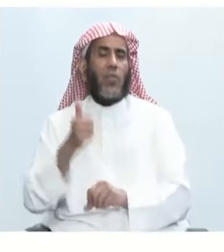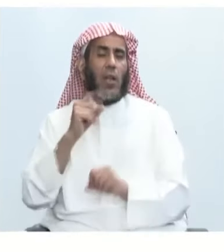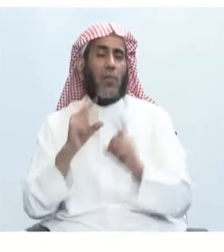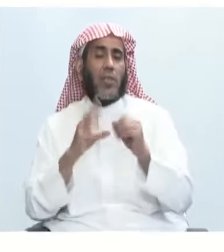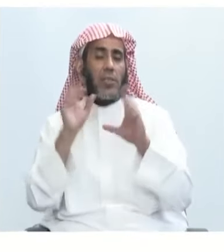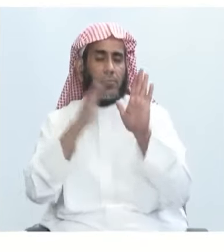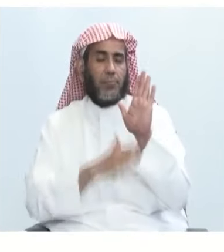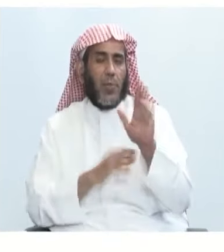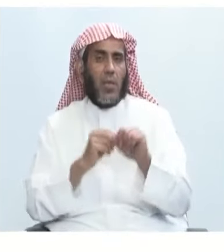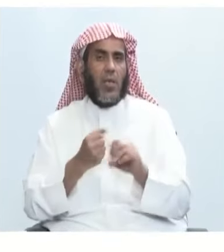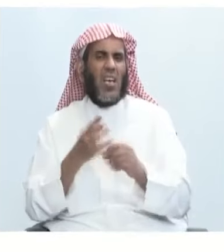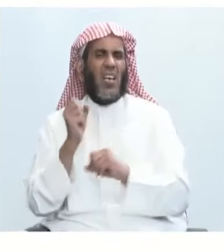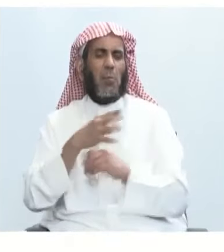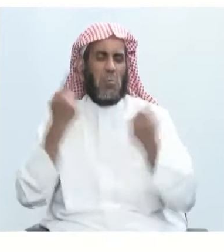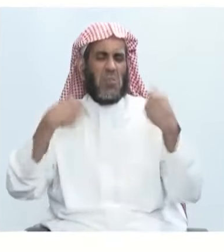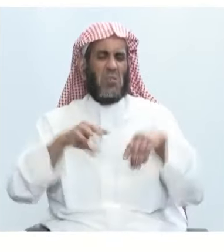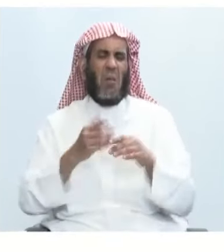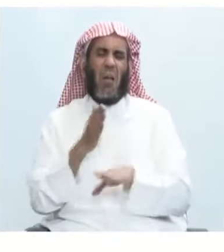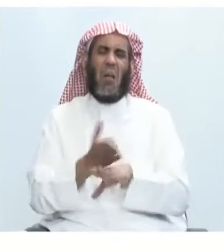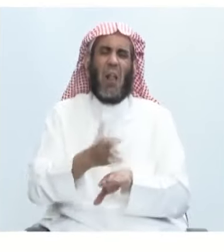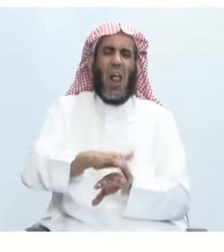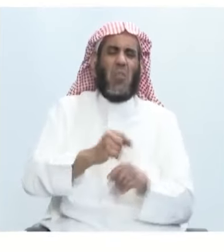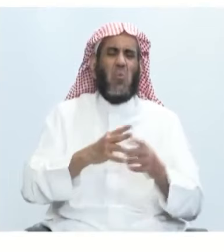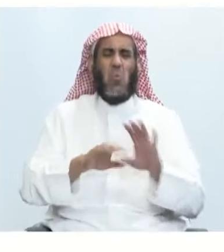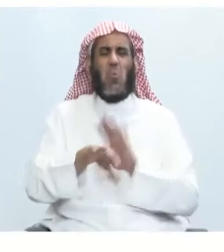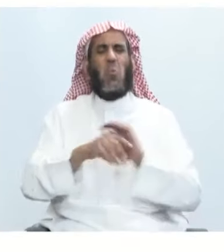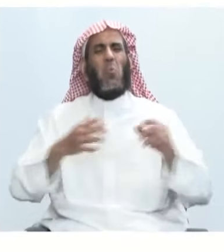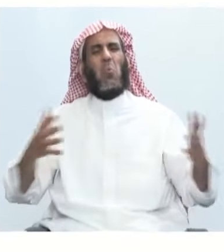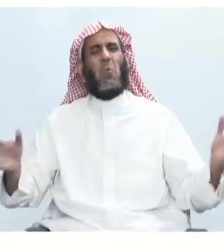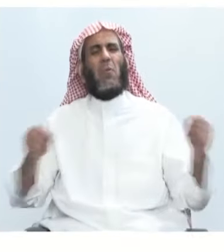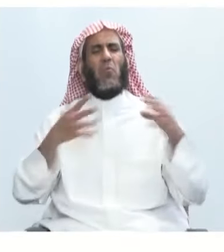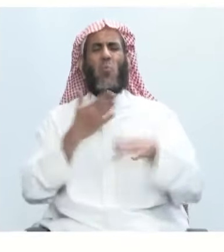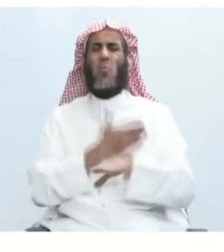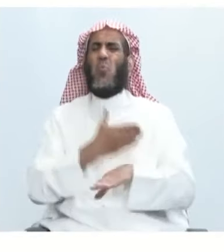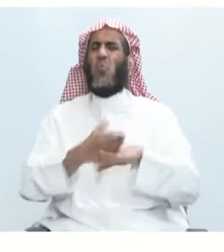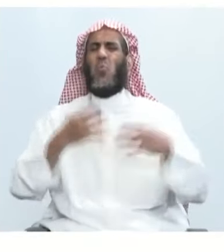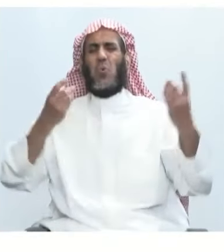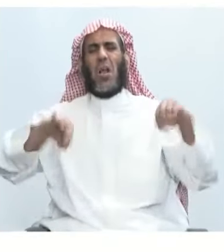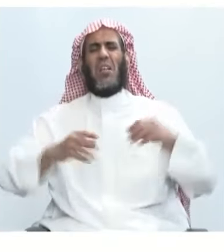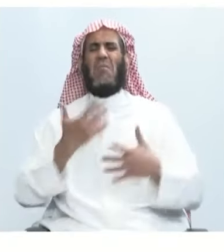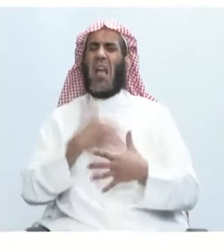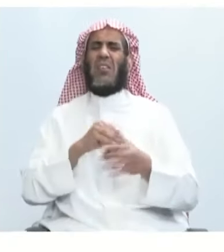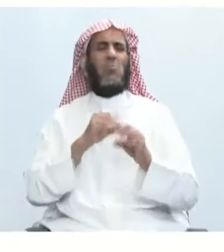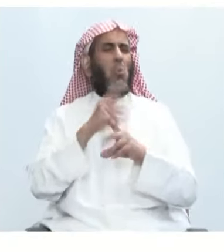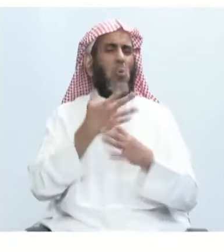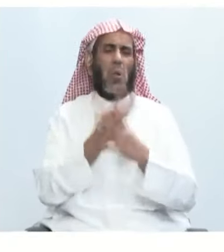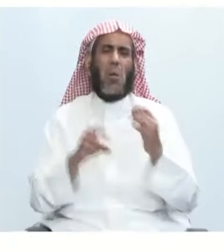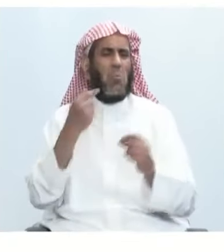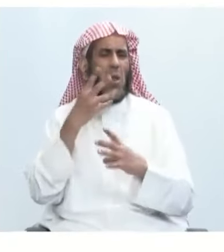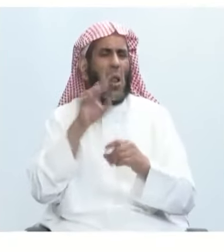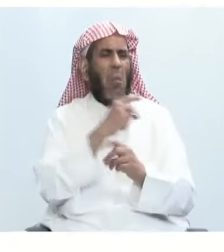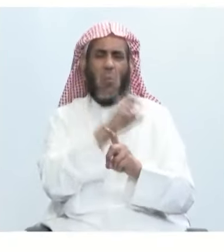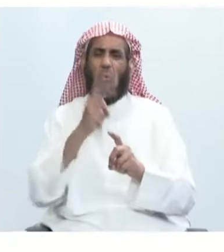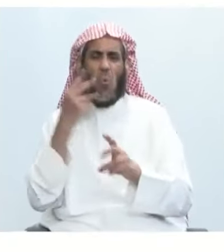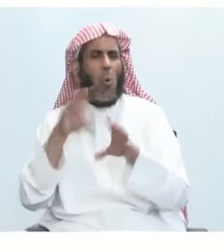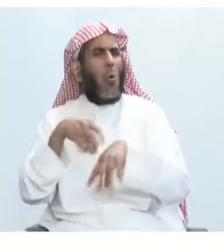النص رمى جسده المنهك على الارض ومدد يديه في عياء شديد لقد يئس من العثور على ابنه المفقود فلم يترك